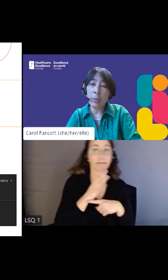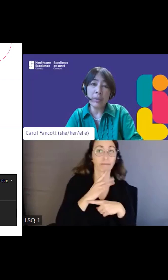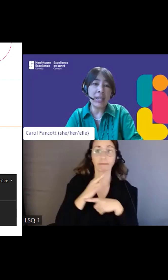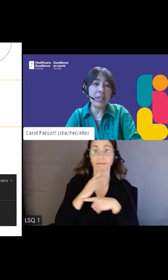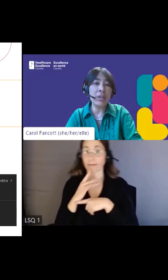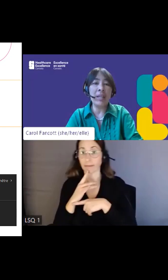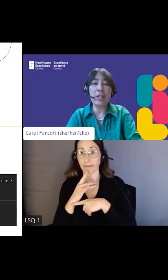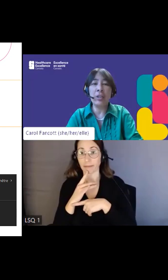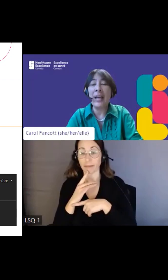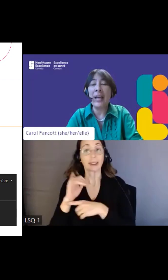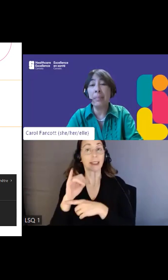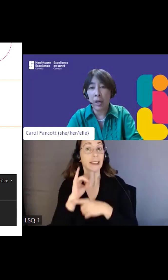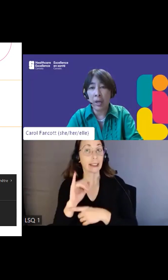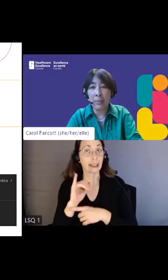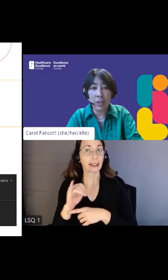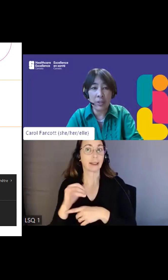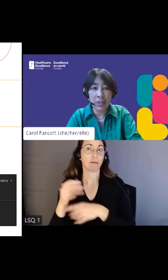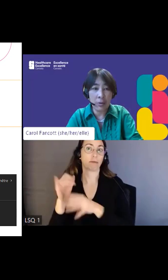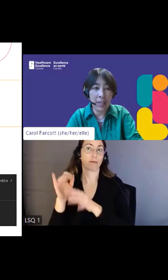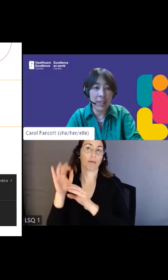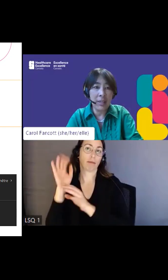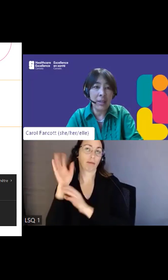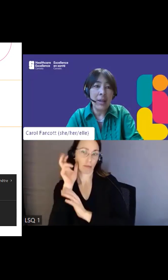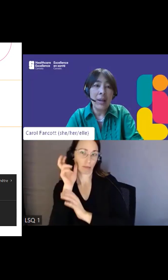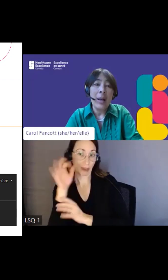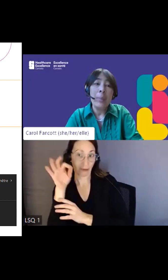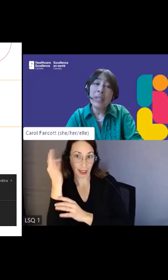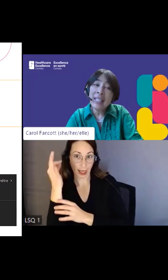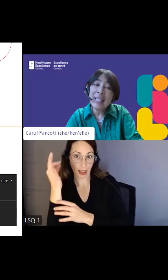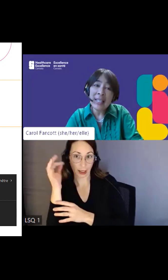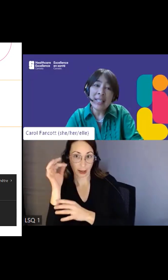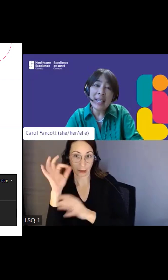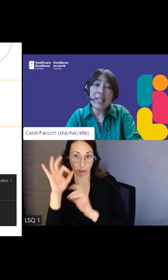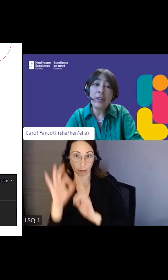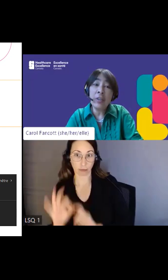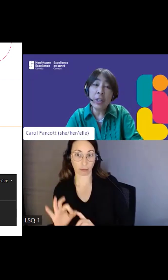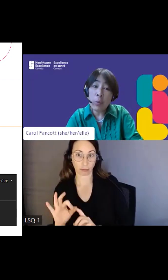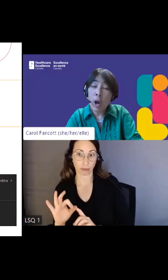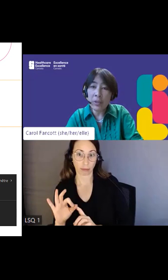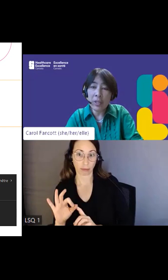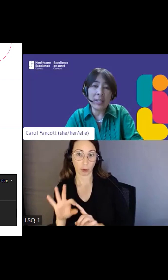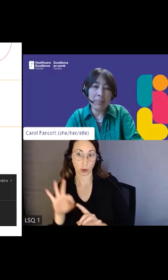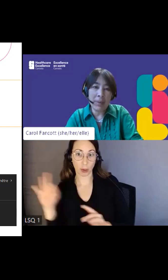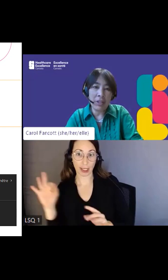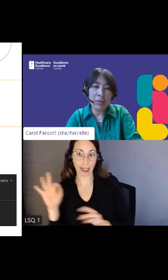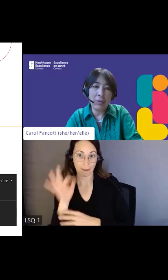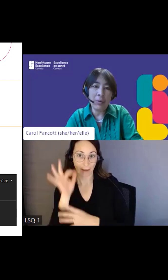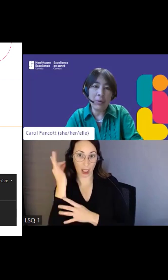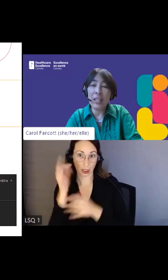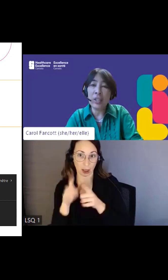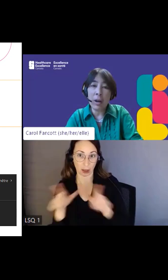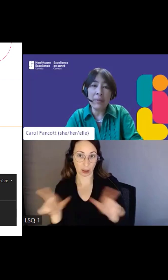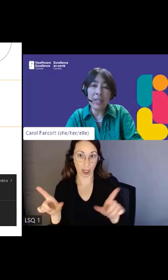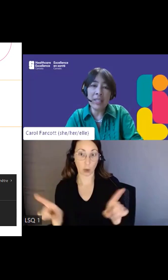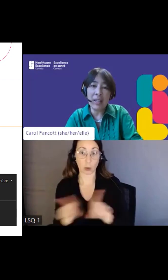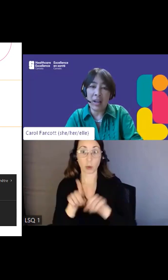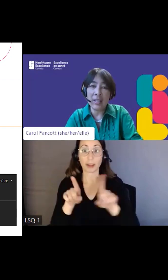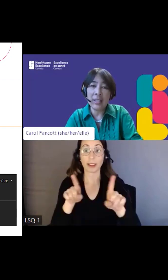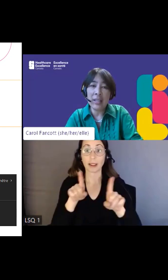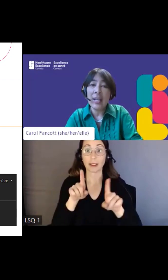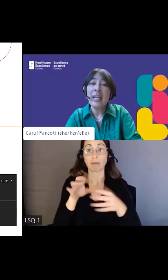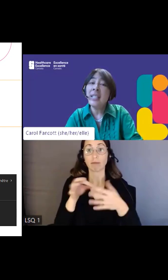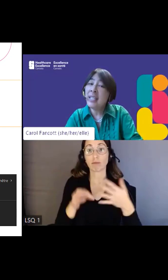dans le menu d'interprétation en bas de votre écran. Veuillez accéder au menu options de visualisation en haut des diapositives pour sélectionner